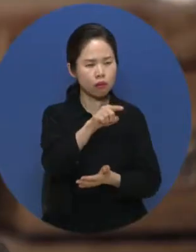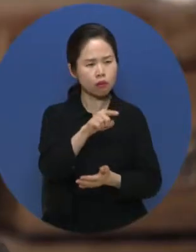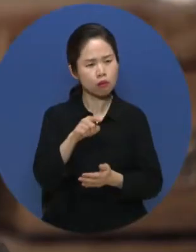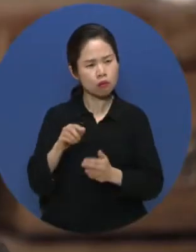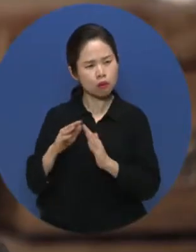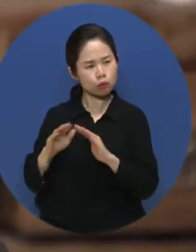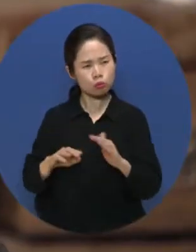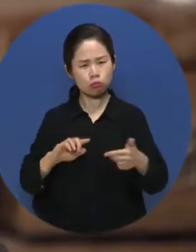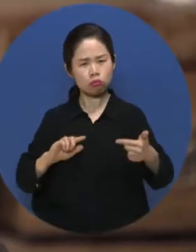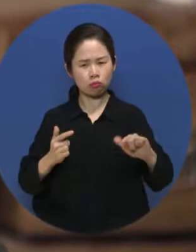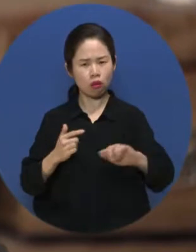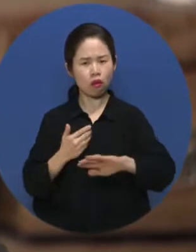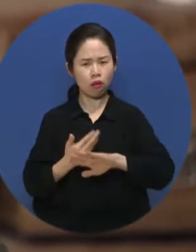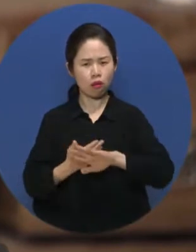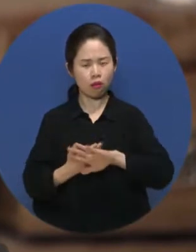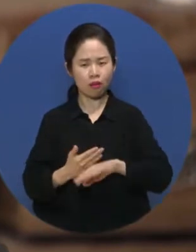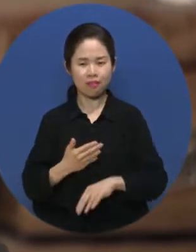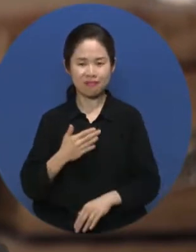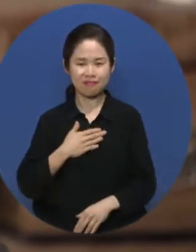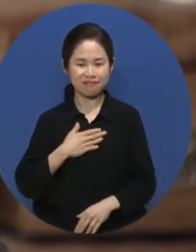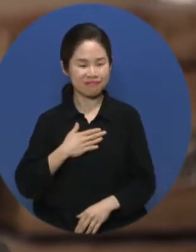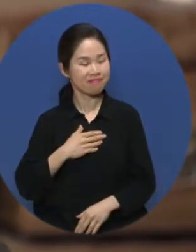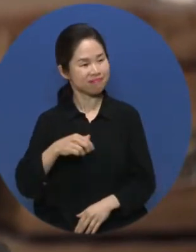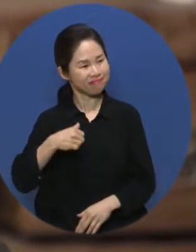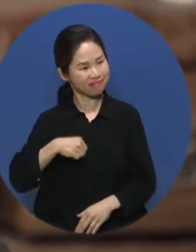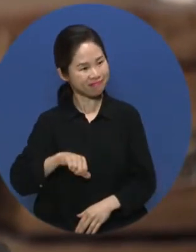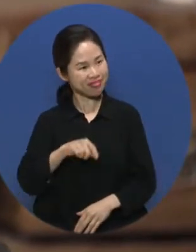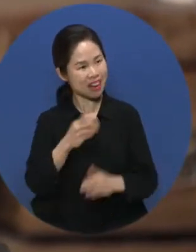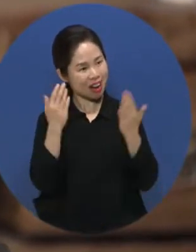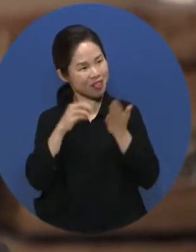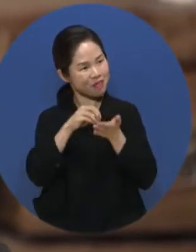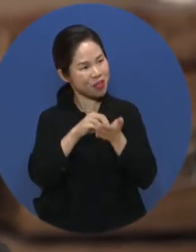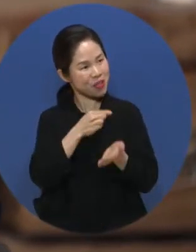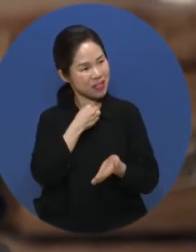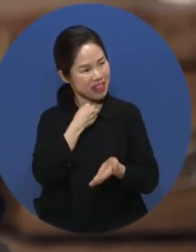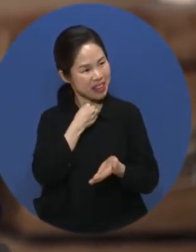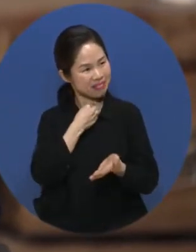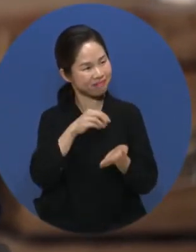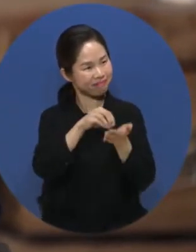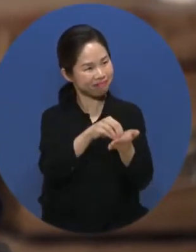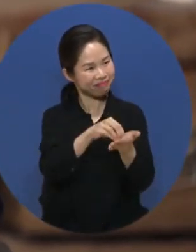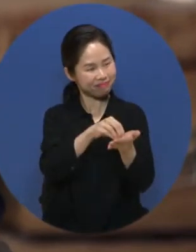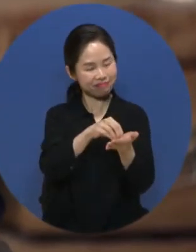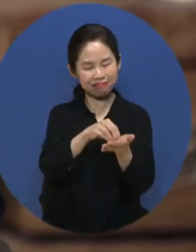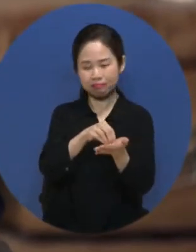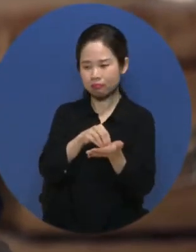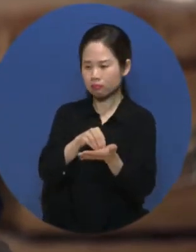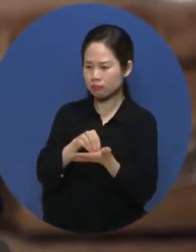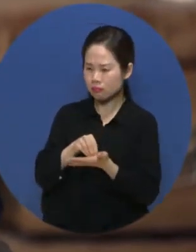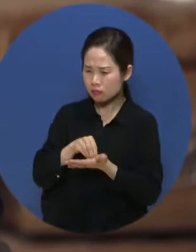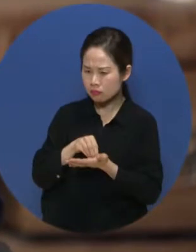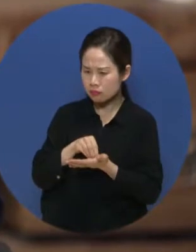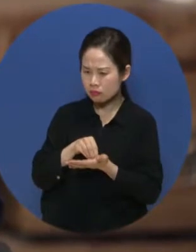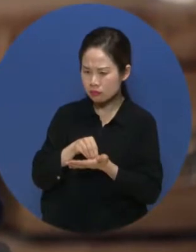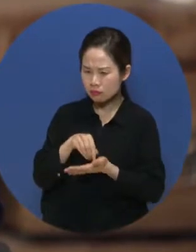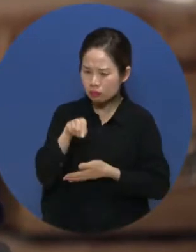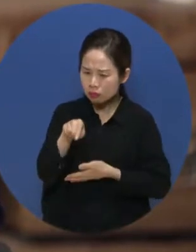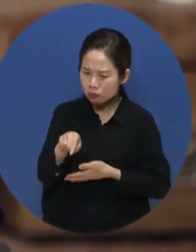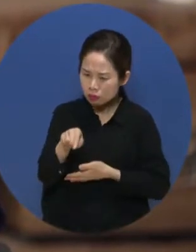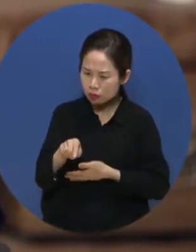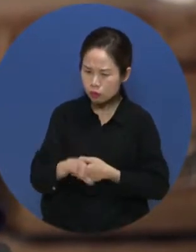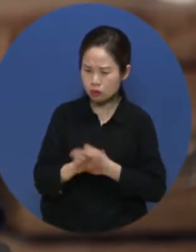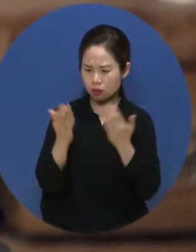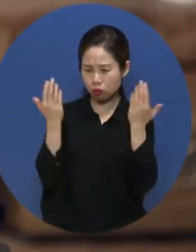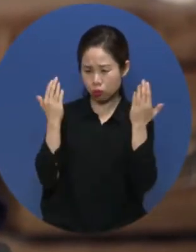우리 아이가 이 학교에서 이렇게 공부를 했으면 좋겠습니다 라고 부모님들이 원하시지만, 학교 측에서는 이 친구가 우리 학교에 들어와서 공부를